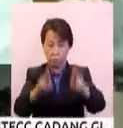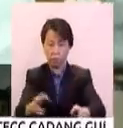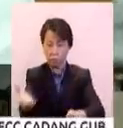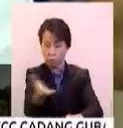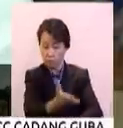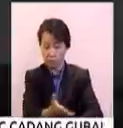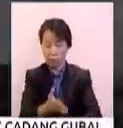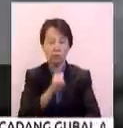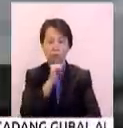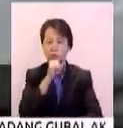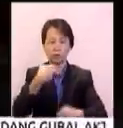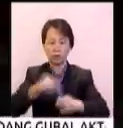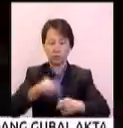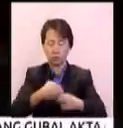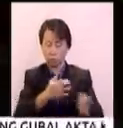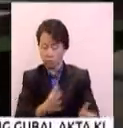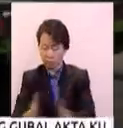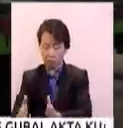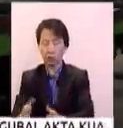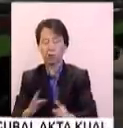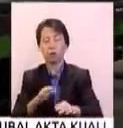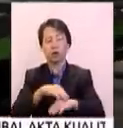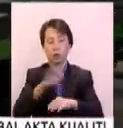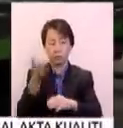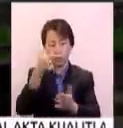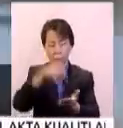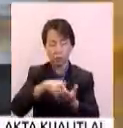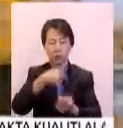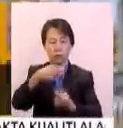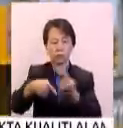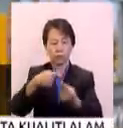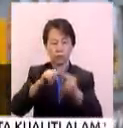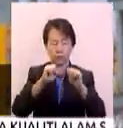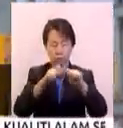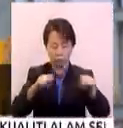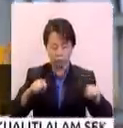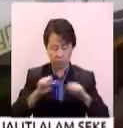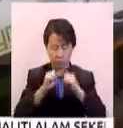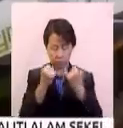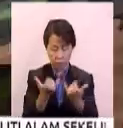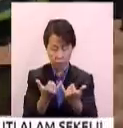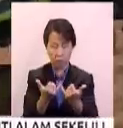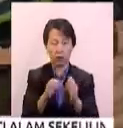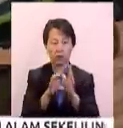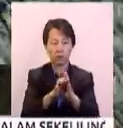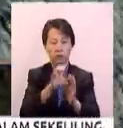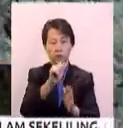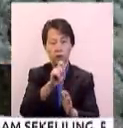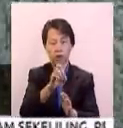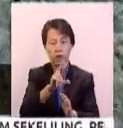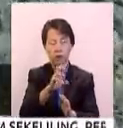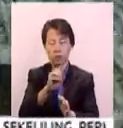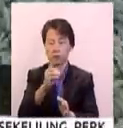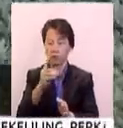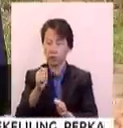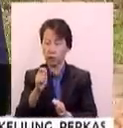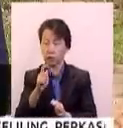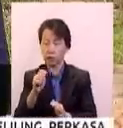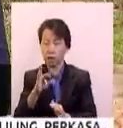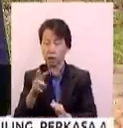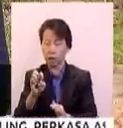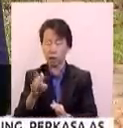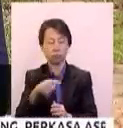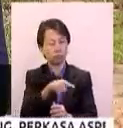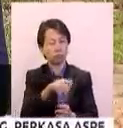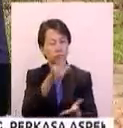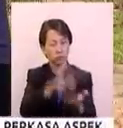Tidak sukar merealisasikannya, lebih-lebih lagi apabila syarikat tempatan seperti Aerodyne Sdn. Bhd telah pun